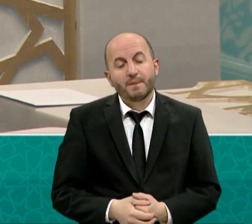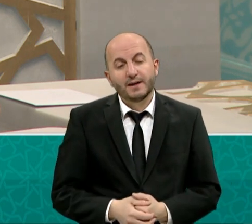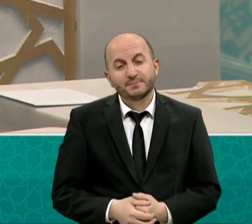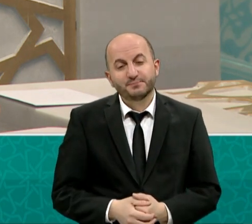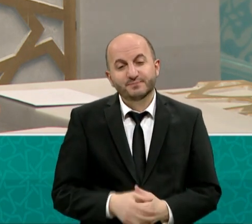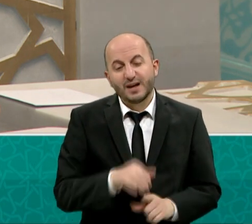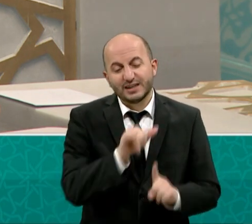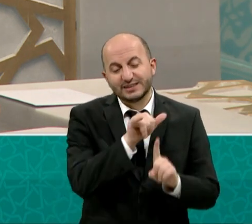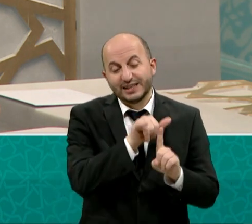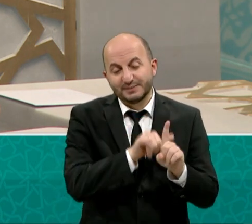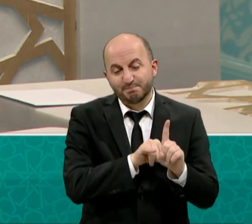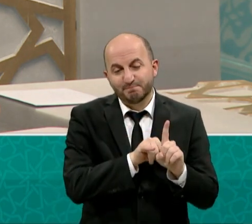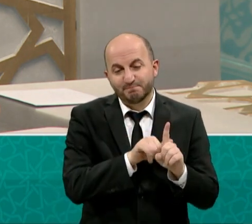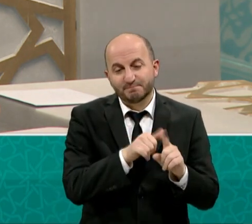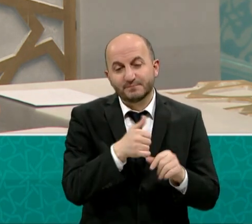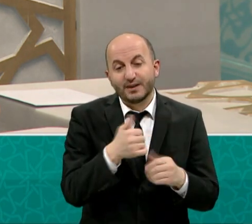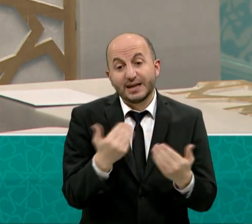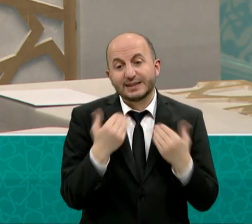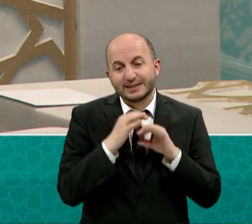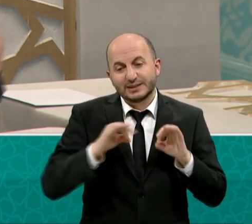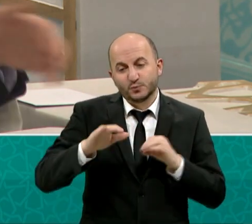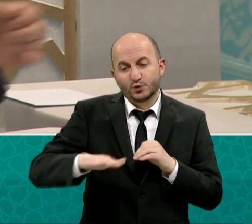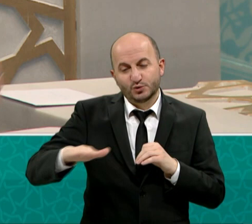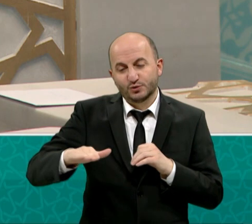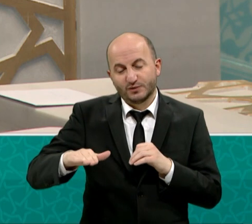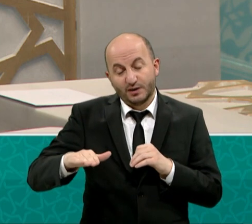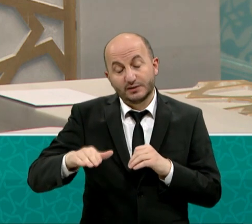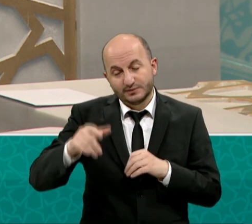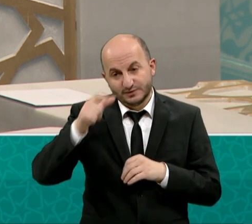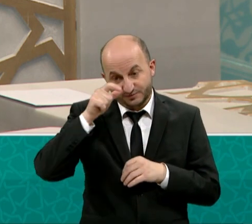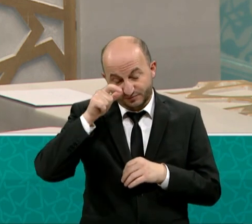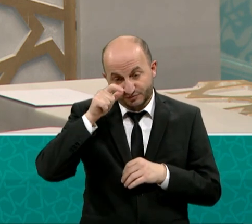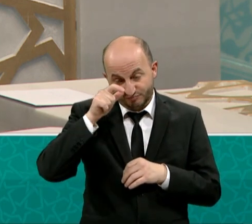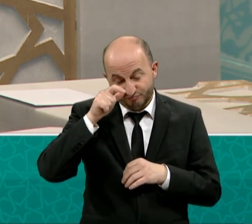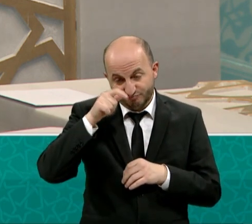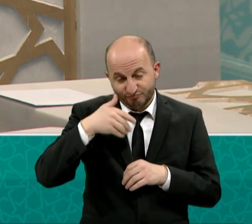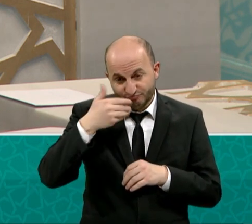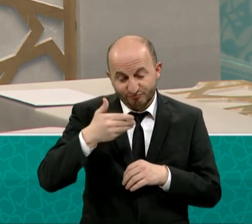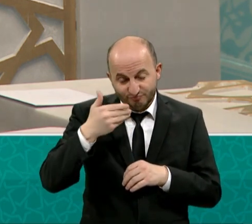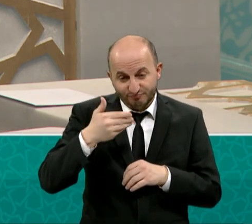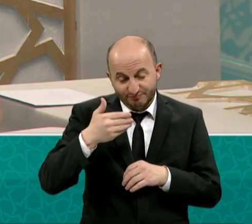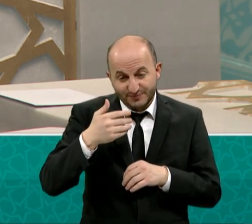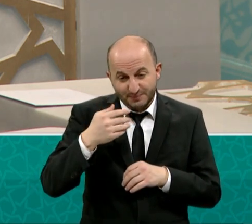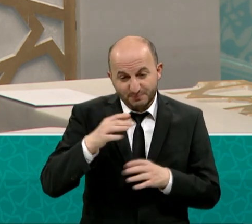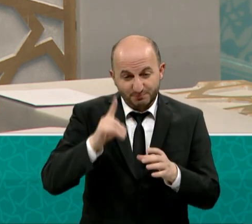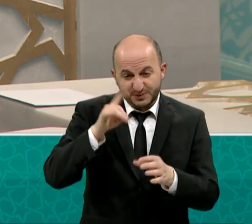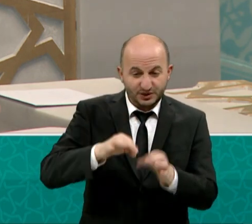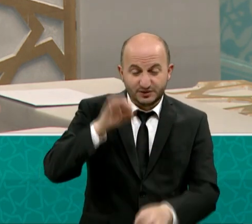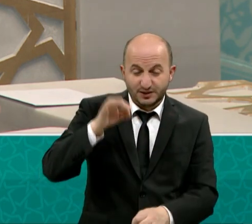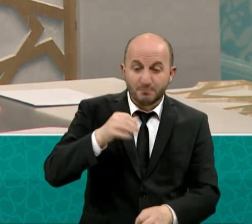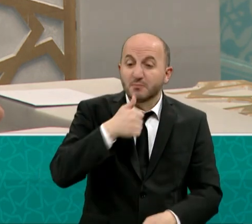yetimler, yetimlere dikkat çekiyor Allah-u Teala Kur'an'ın değişik ayetlerinde. Bir insan yetim hakkını